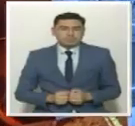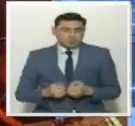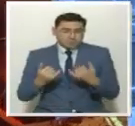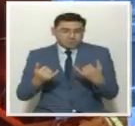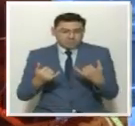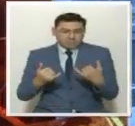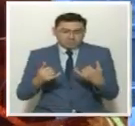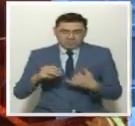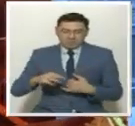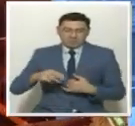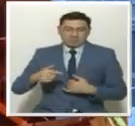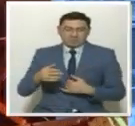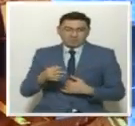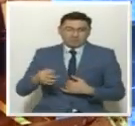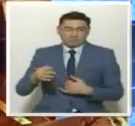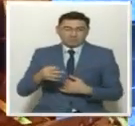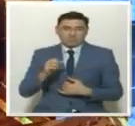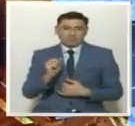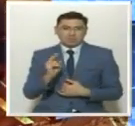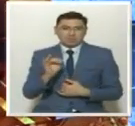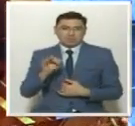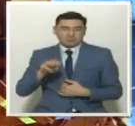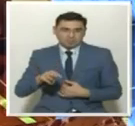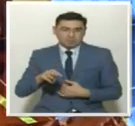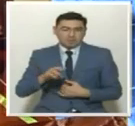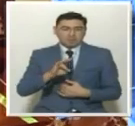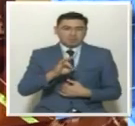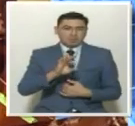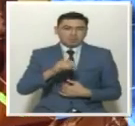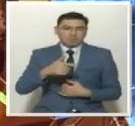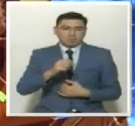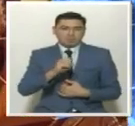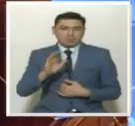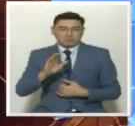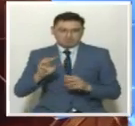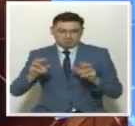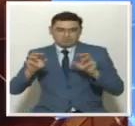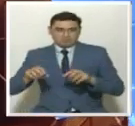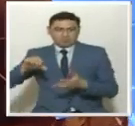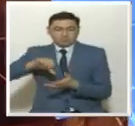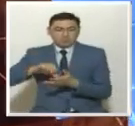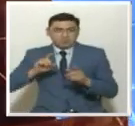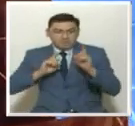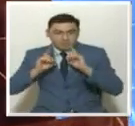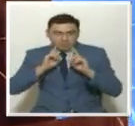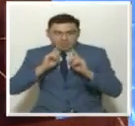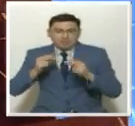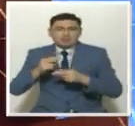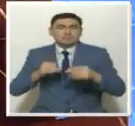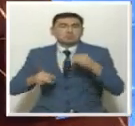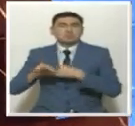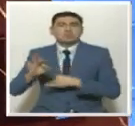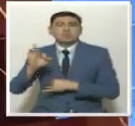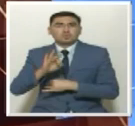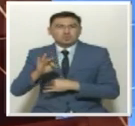Бүгін облыс әкімі Нұрлан Ноғаевтың төрағалығымен өткен аппараттық жиында тамақ өнімдердің бағасын өсірмеу және Қазақстан Республикасы